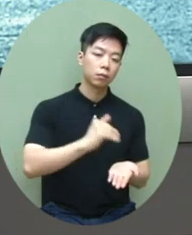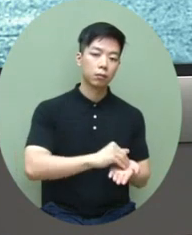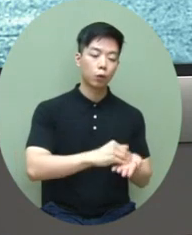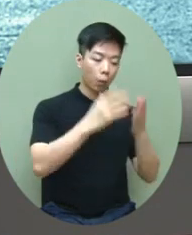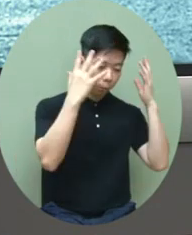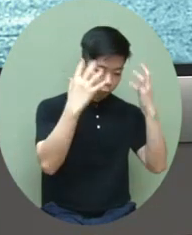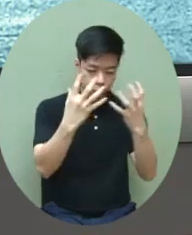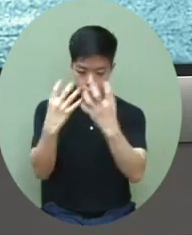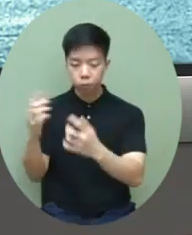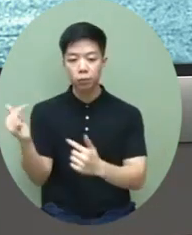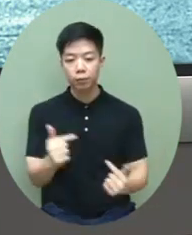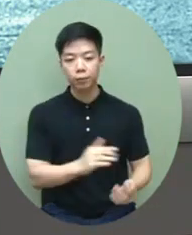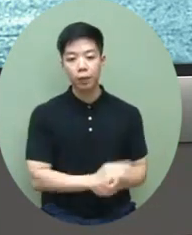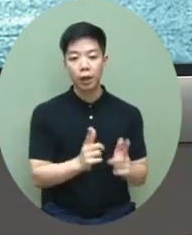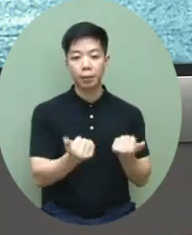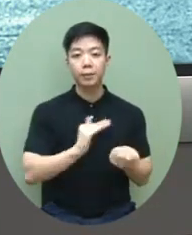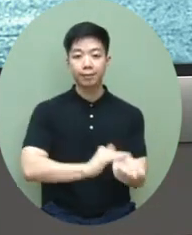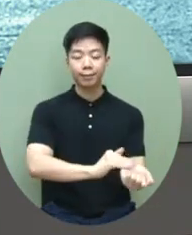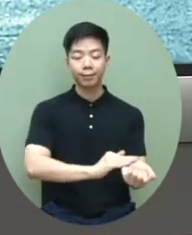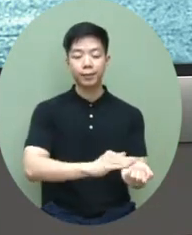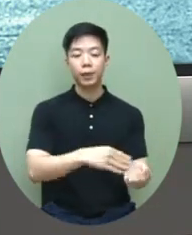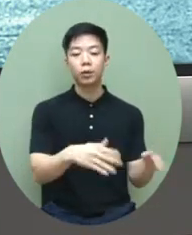病人嘅情況啦，嚇、啊、會提供合適嘅治療俾佢。